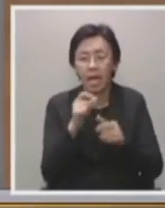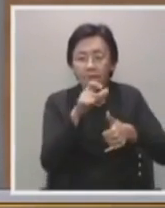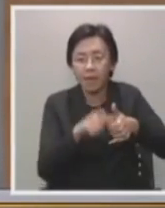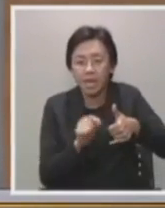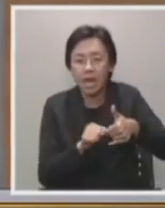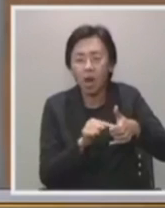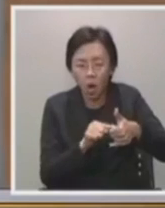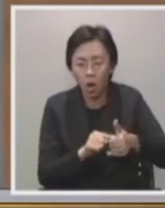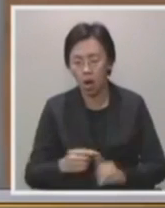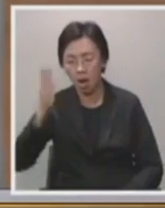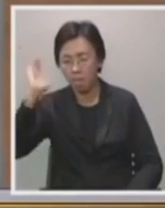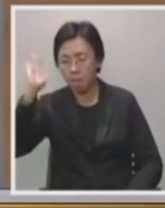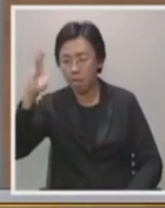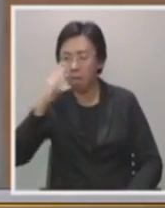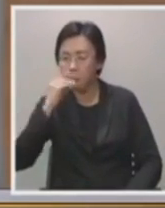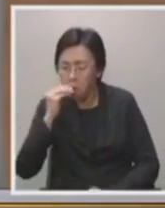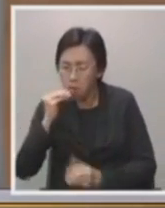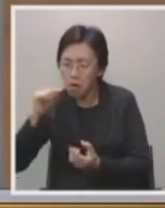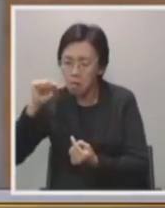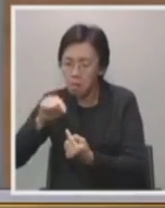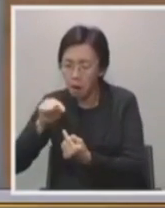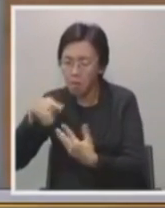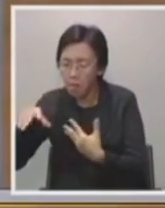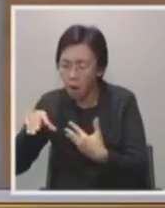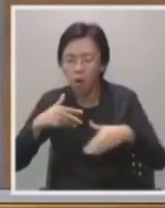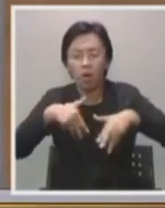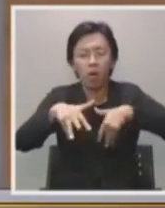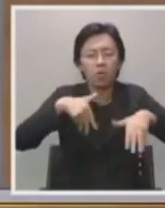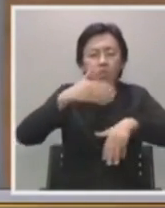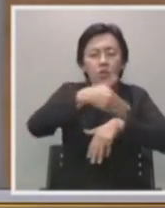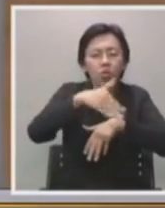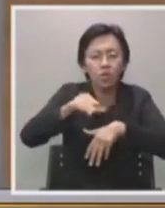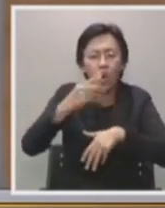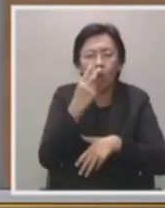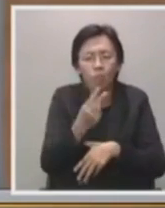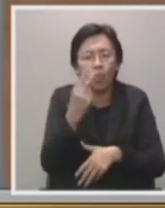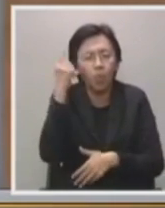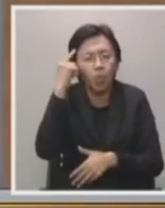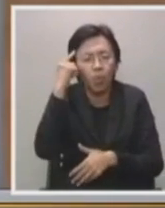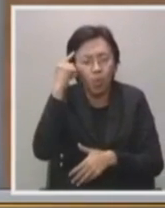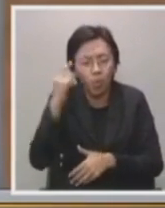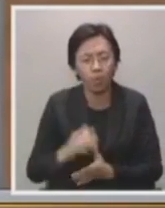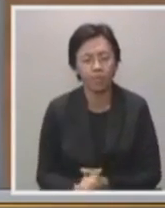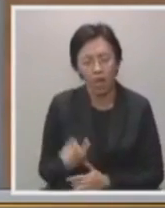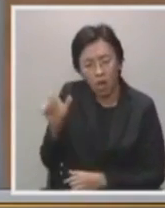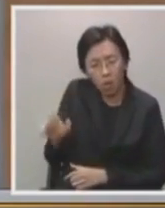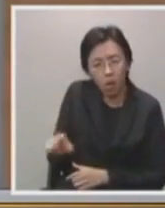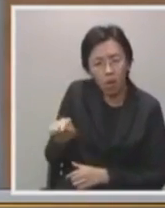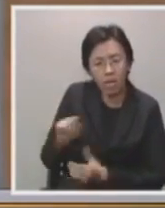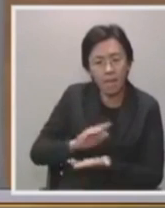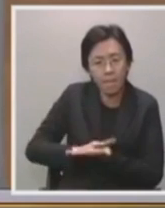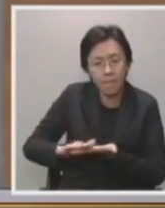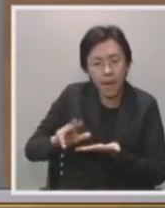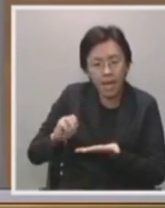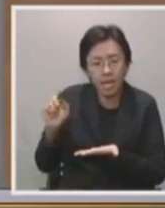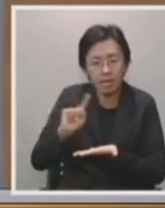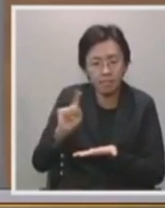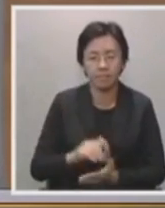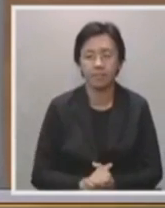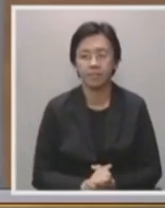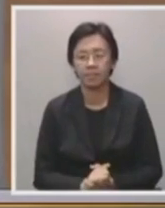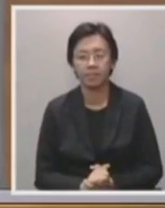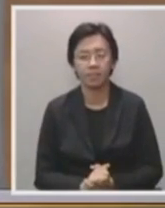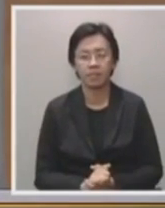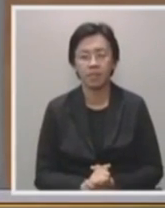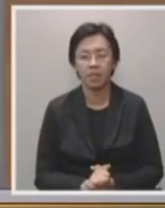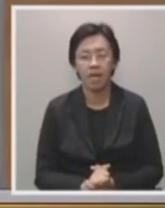นั้นที่เหมาะสมหรือไม่คนนอกก็จะรู้เองว่าคนคนนี้กิริยามารยาทเป็นอย่างไรใ